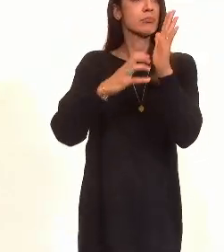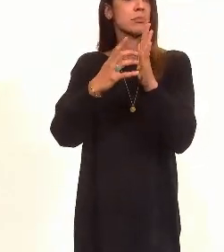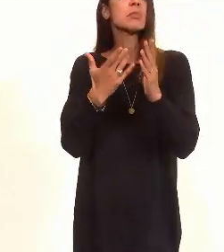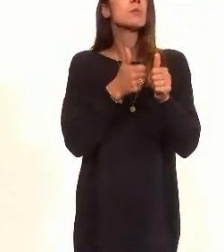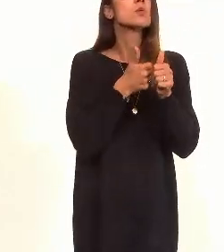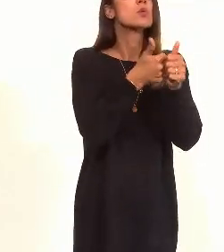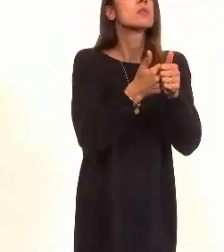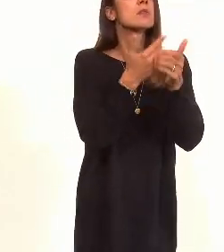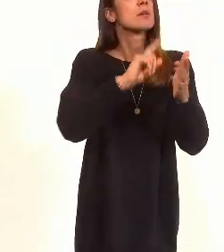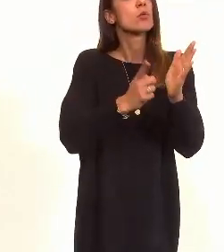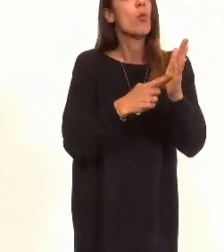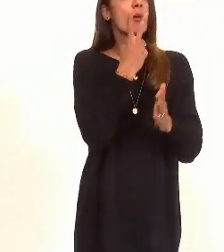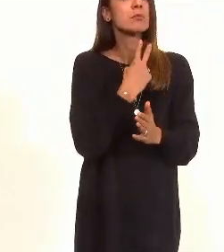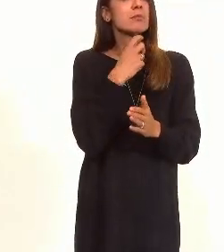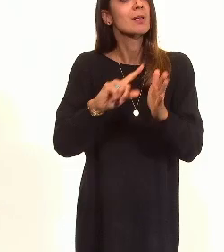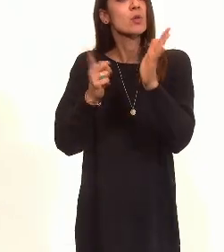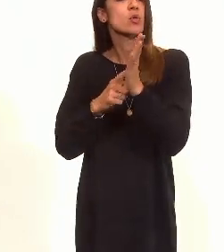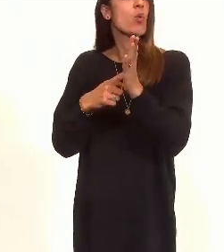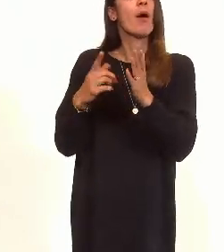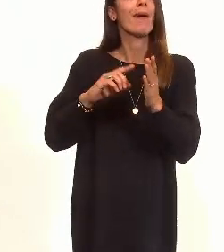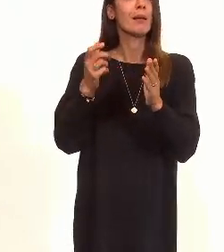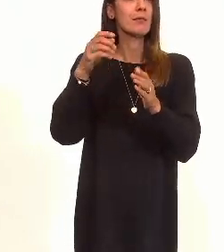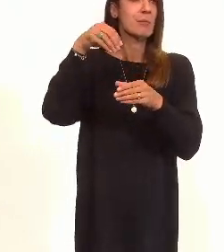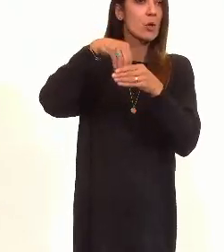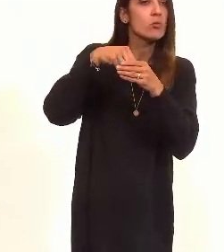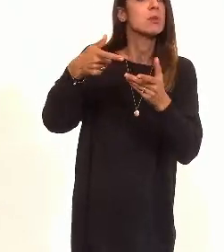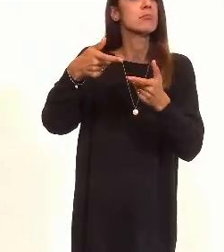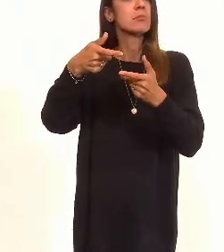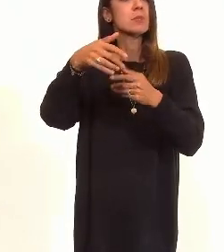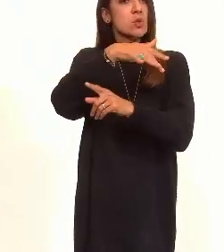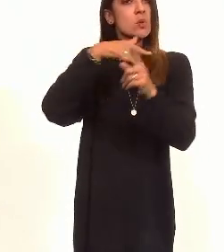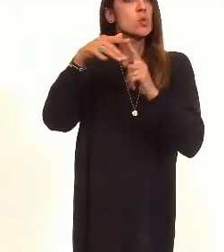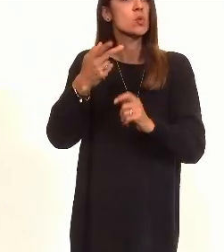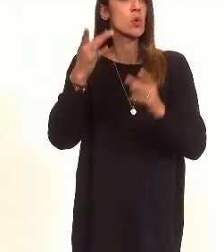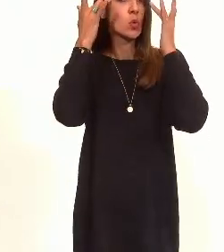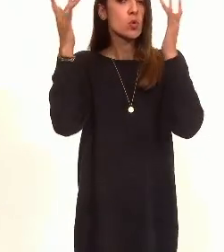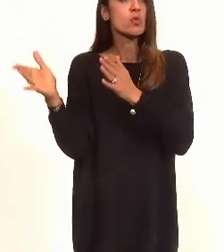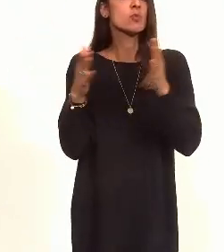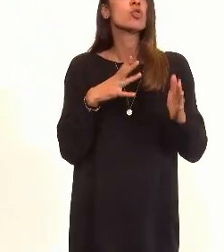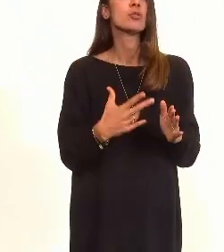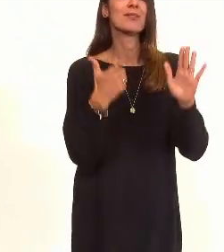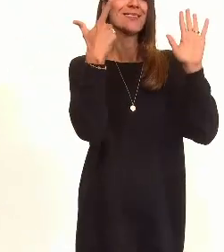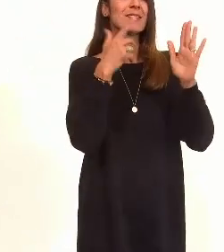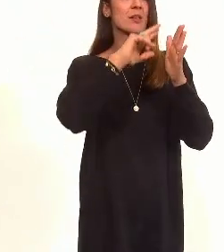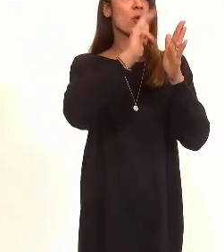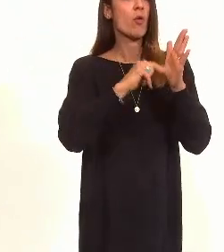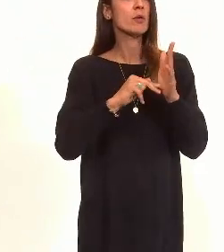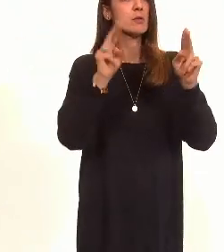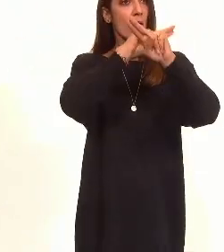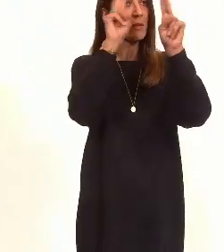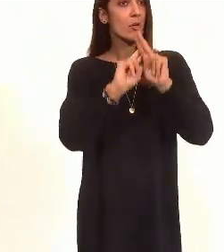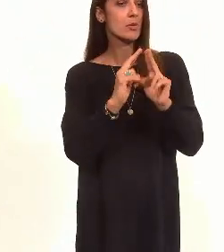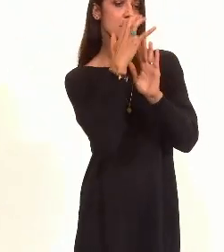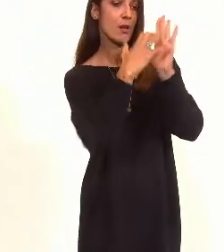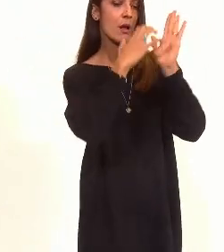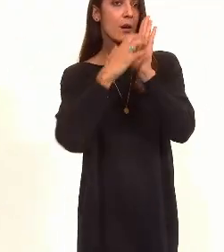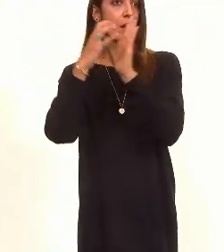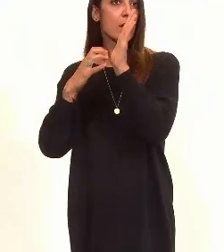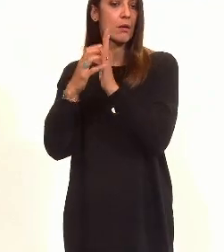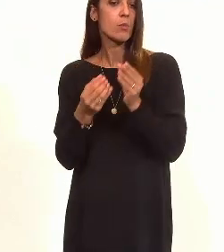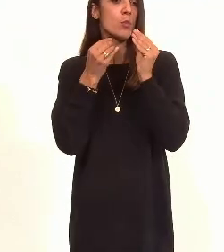relatif aux droits économiques, sociaux et culturels. Et vous avez également à côté les 7 conventions internationales qui vont structurer également le